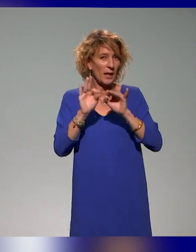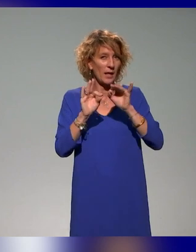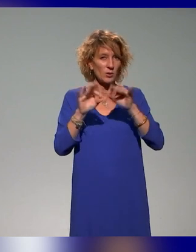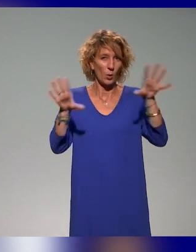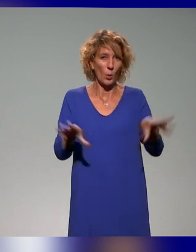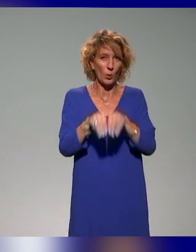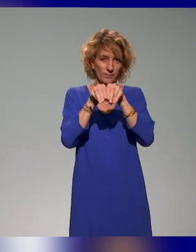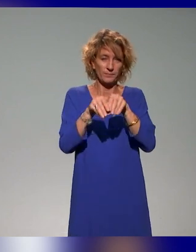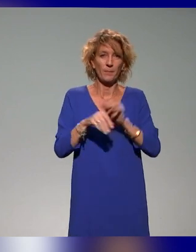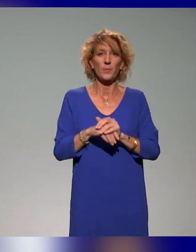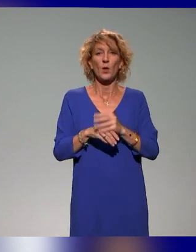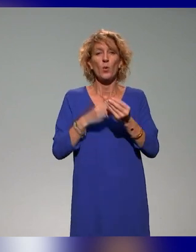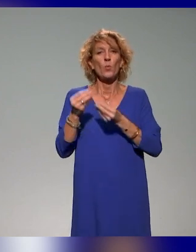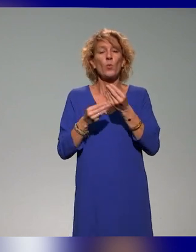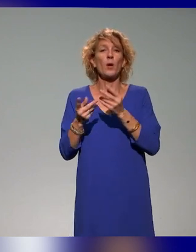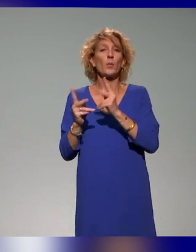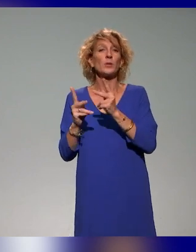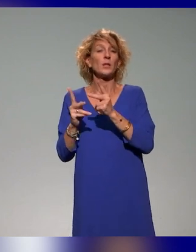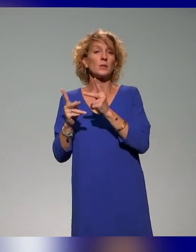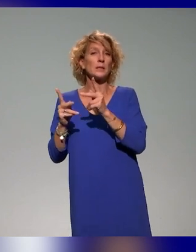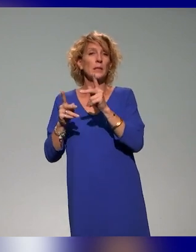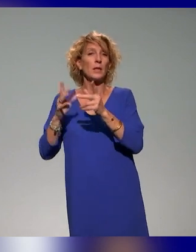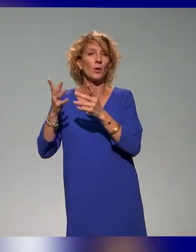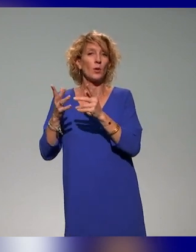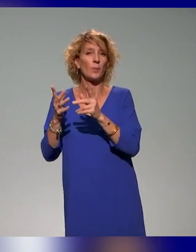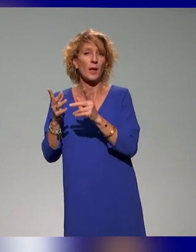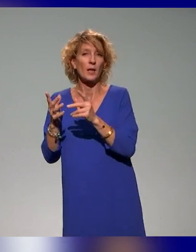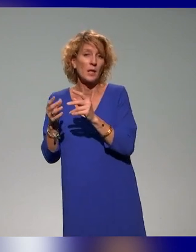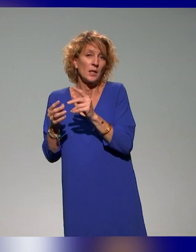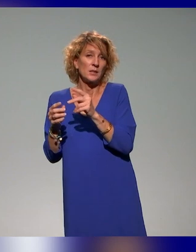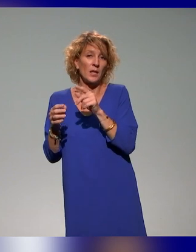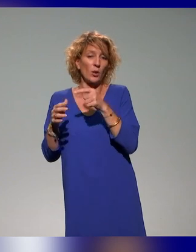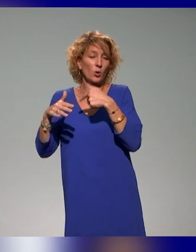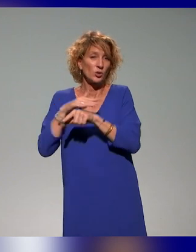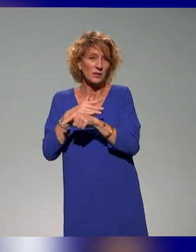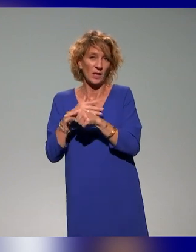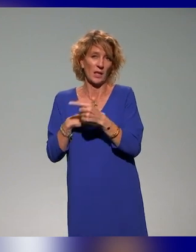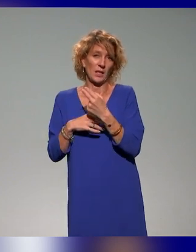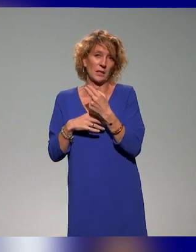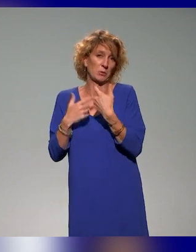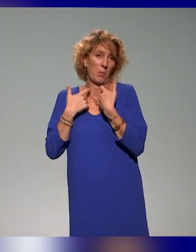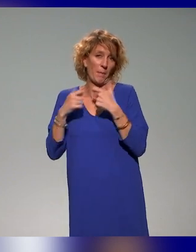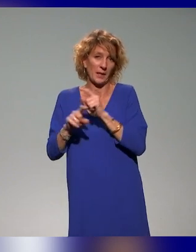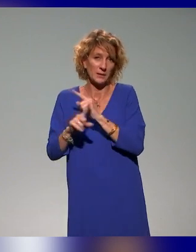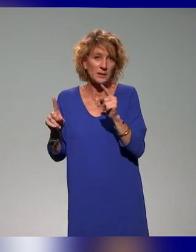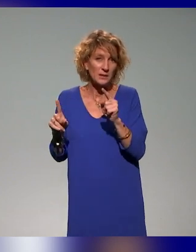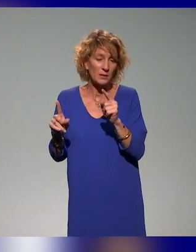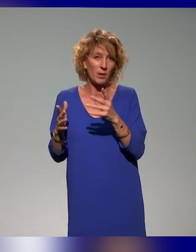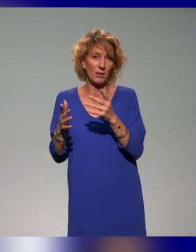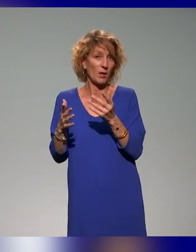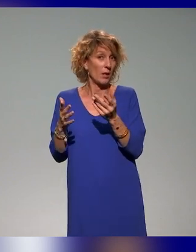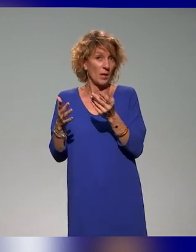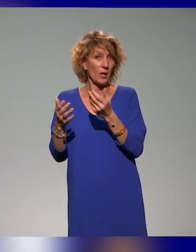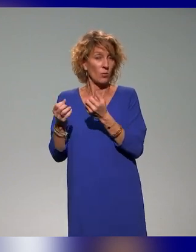qui propose des types de questions qui ne sont pas forcément accessibles comme le drag and drop, enfin le glissé-déposé. Eh bien, on ne les met pas disponibles